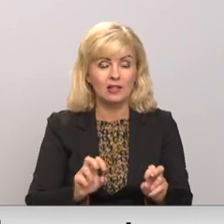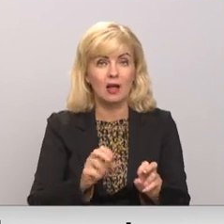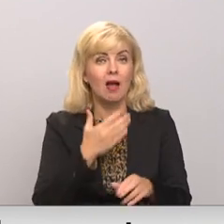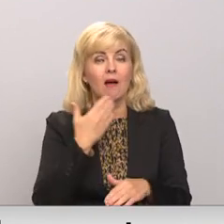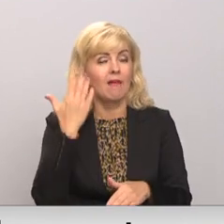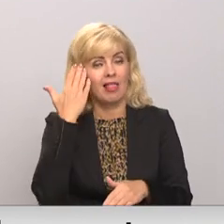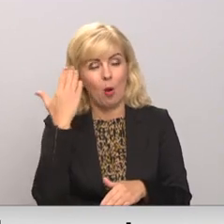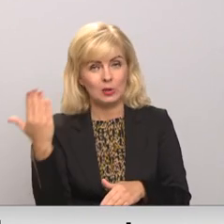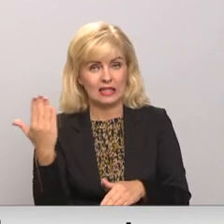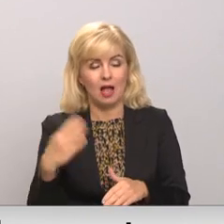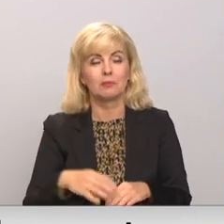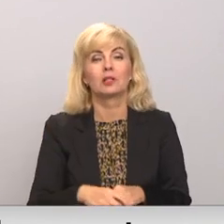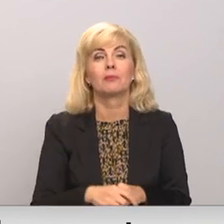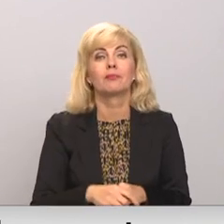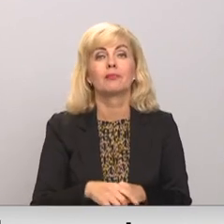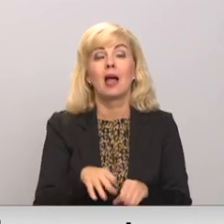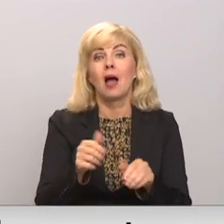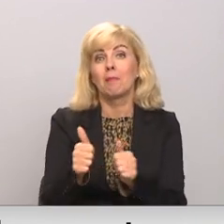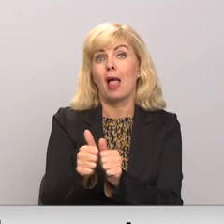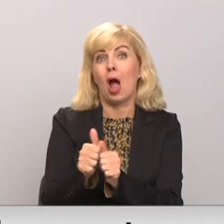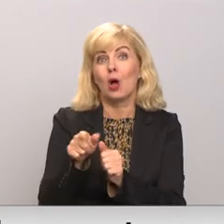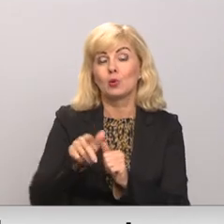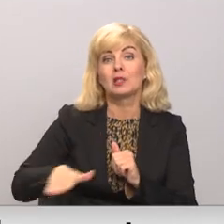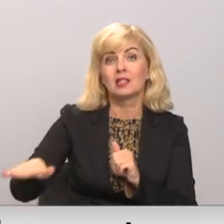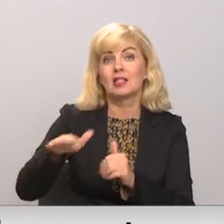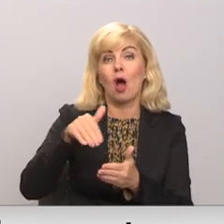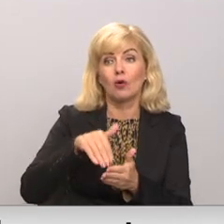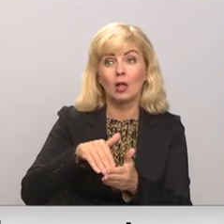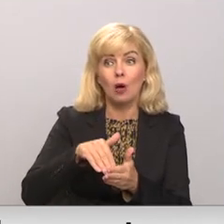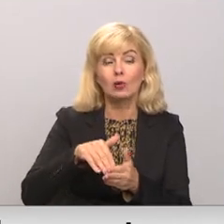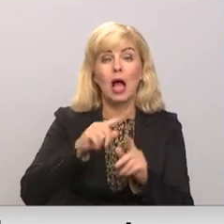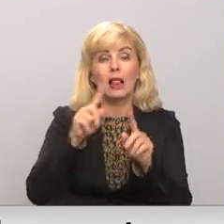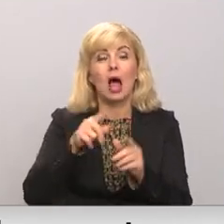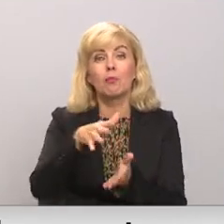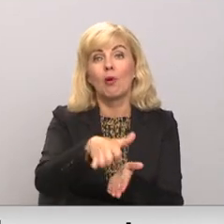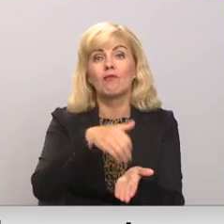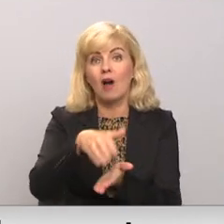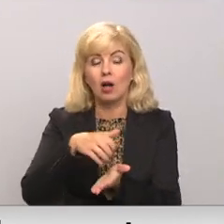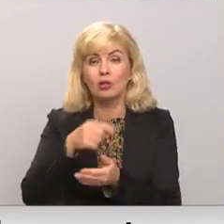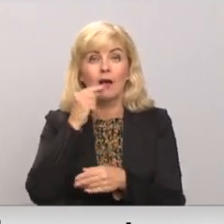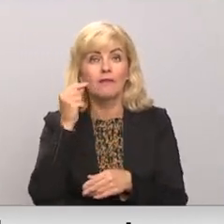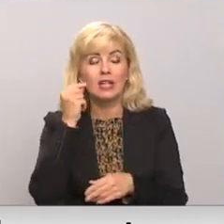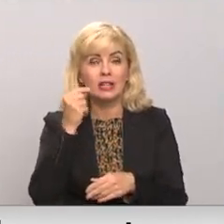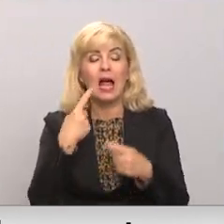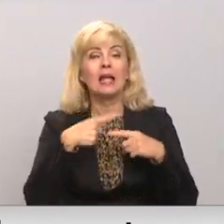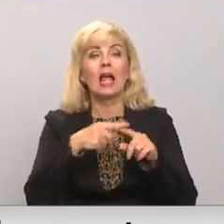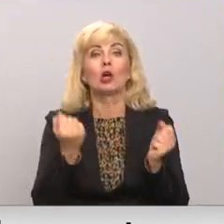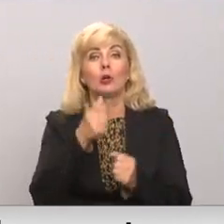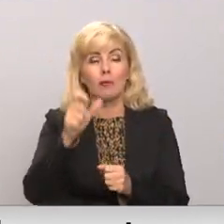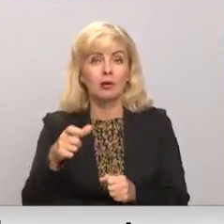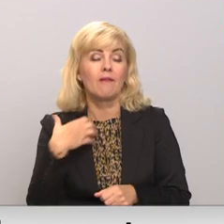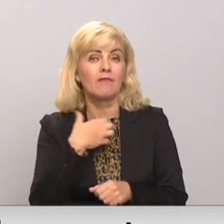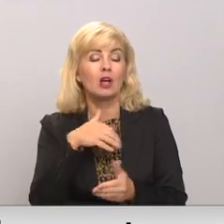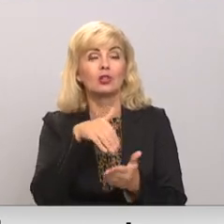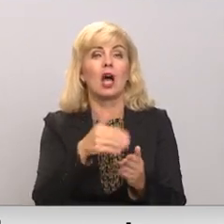nav zināms vēl. Turpat līdzās stāvlaukumam rozās lapuvācei. Vīri teica, ka esot tehnikuma darbinieki, bet vajadzības